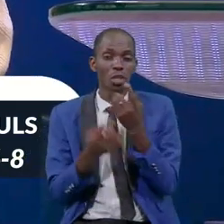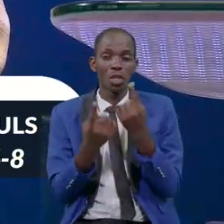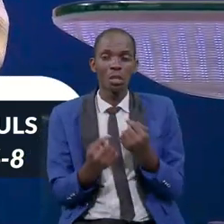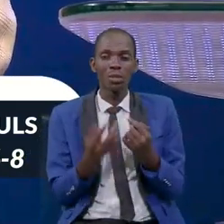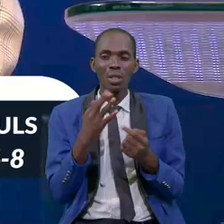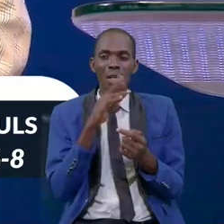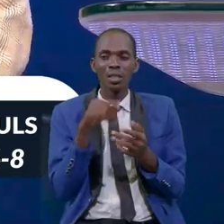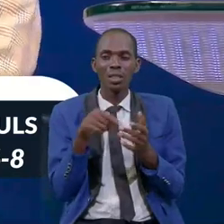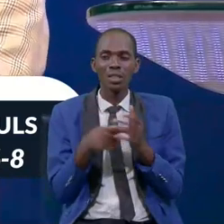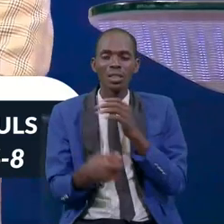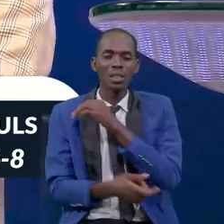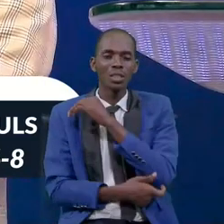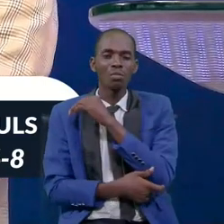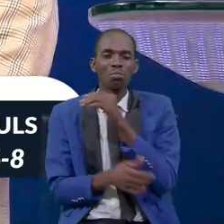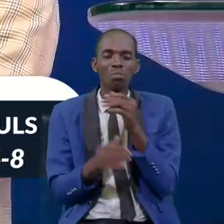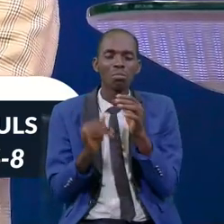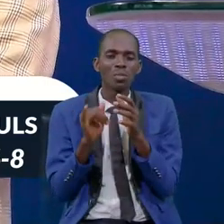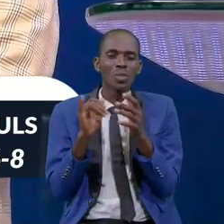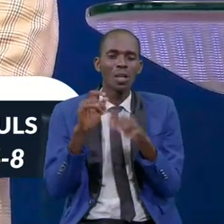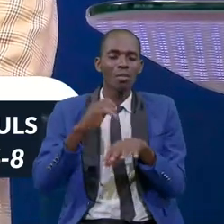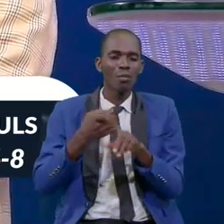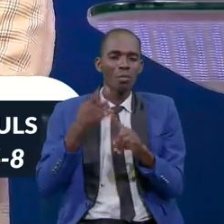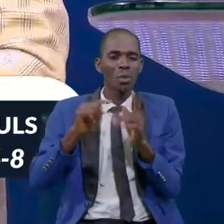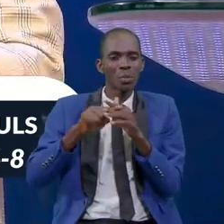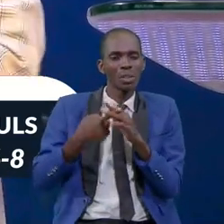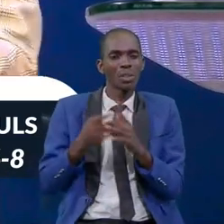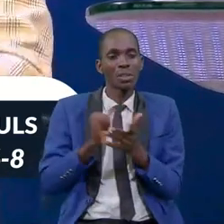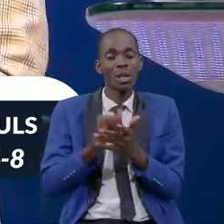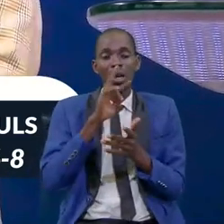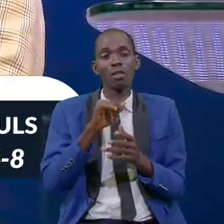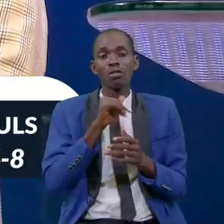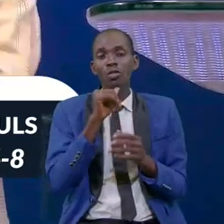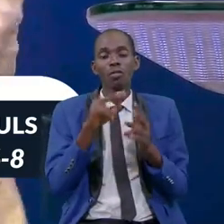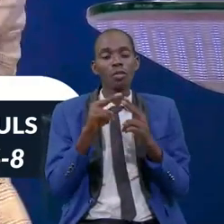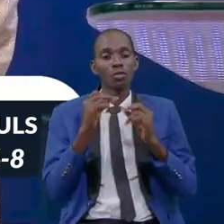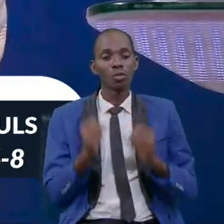Ce sont les tentations initiales, pas de grandes tentations.